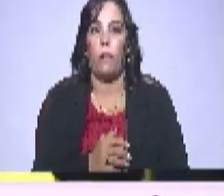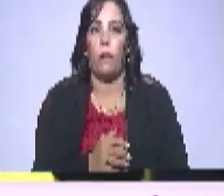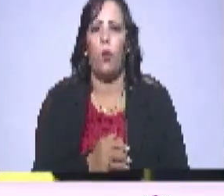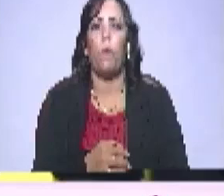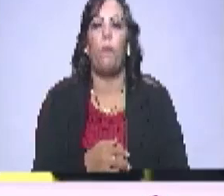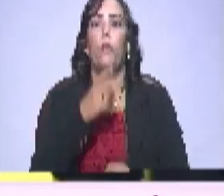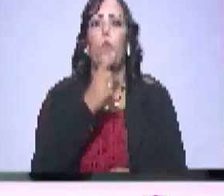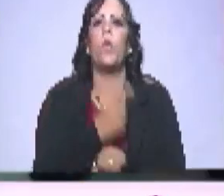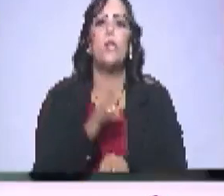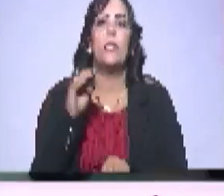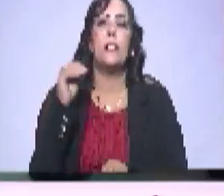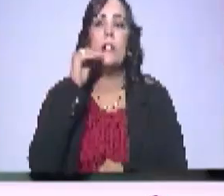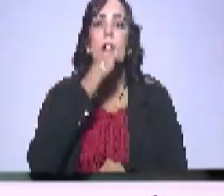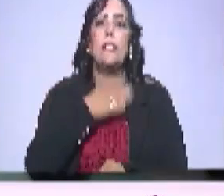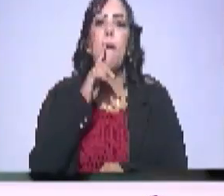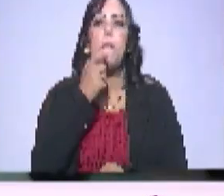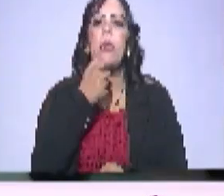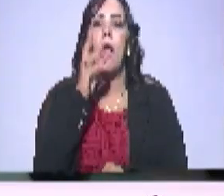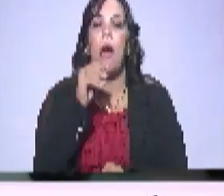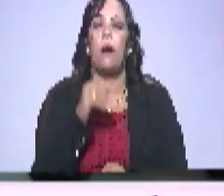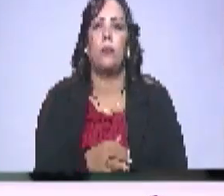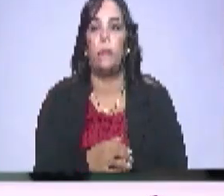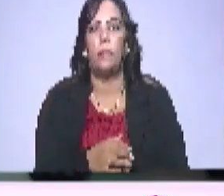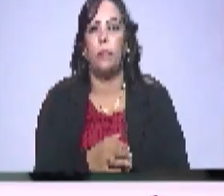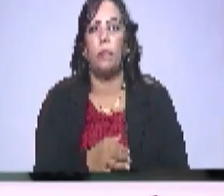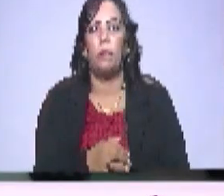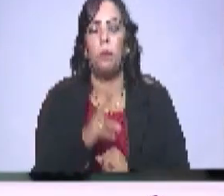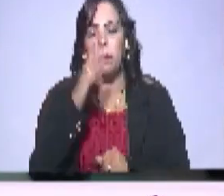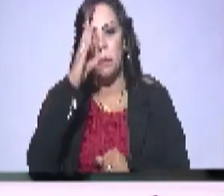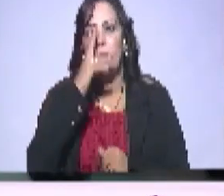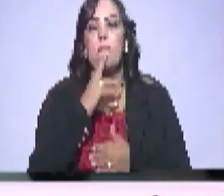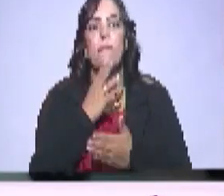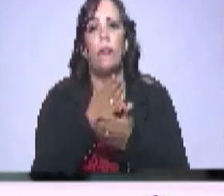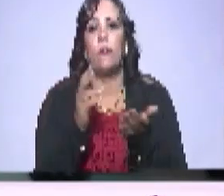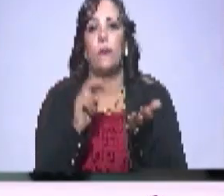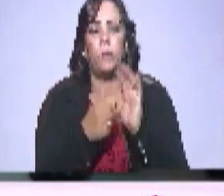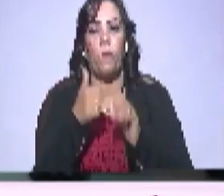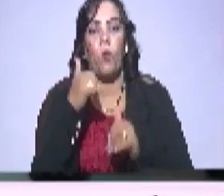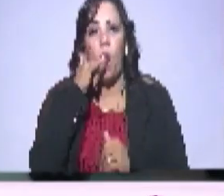أستاذة سامية مساء الخير. ناخد فصين توم. ألو.